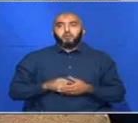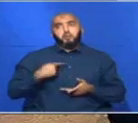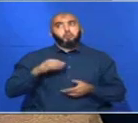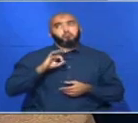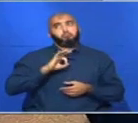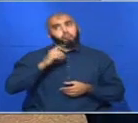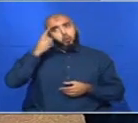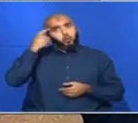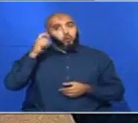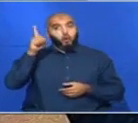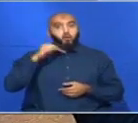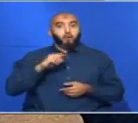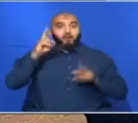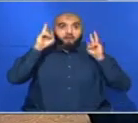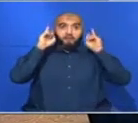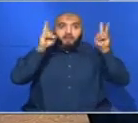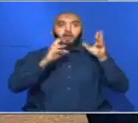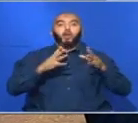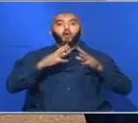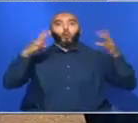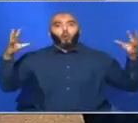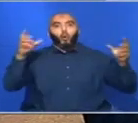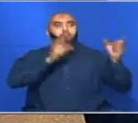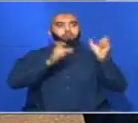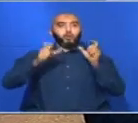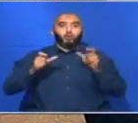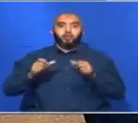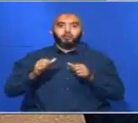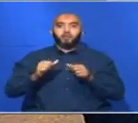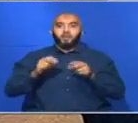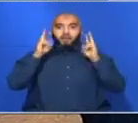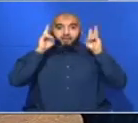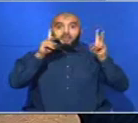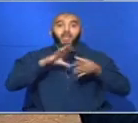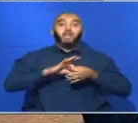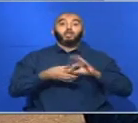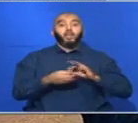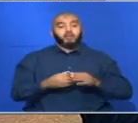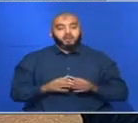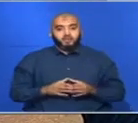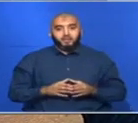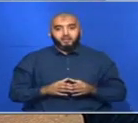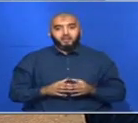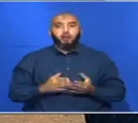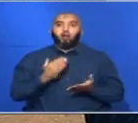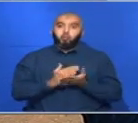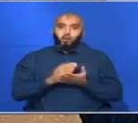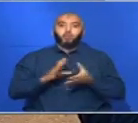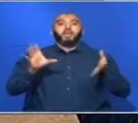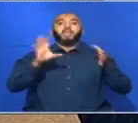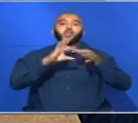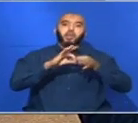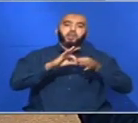الاوفى الاكثر بالنسبه للقناه لان القناه امتداداتها الحقيقه ضمن هذه النخبه